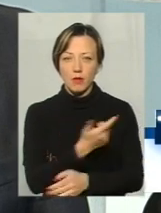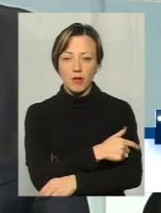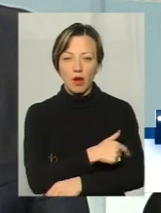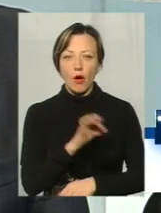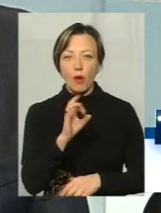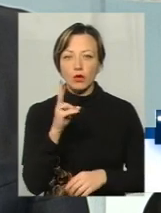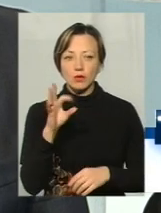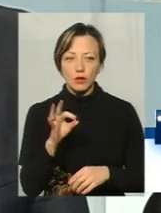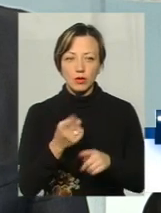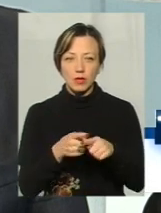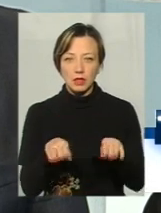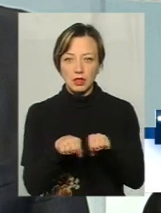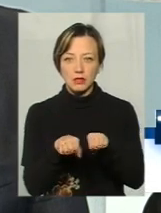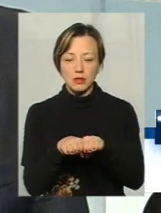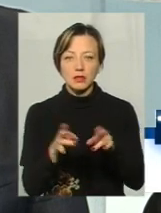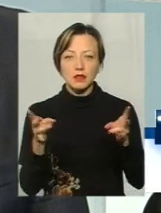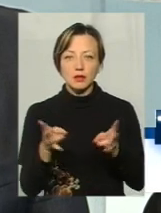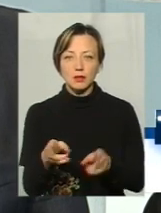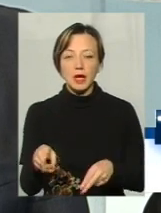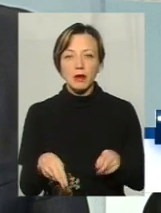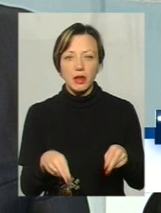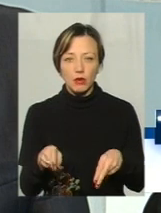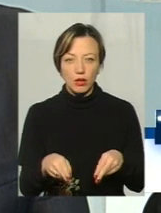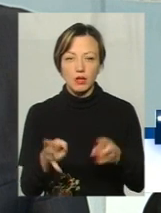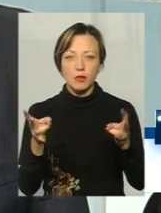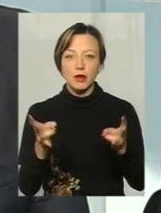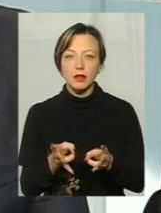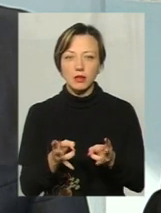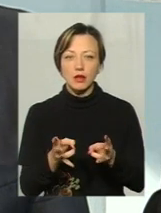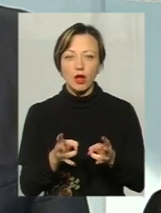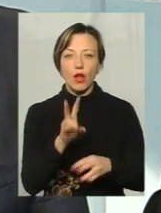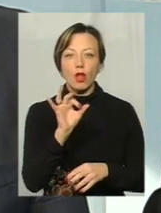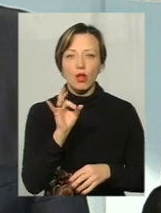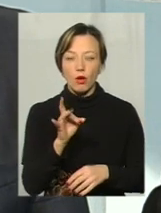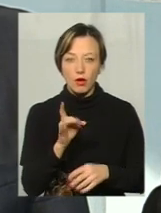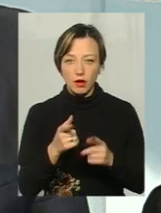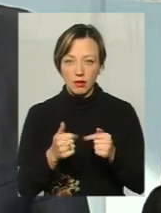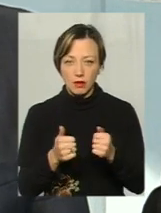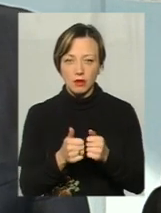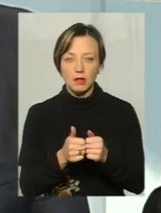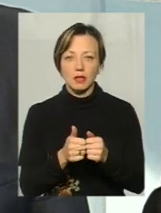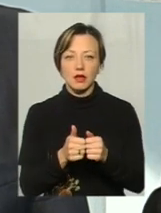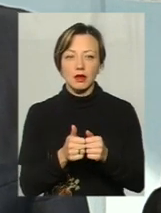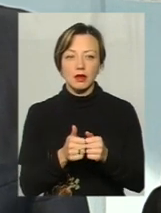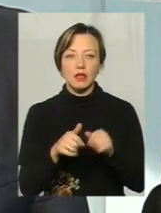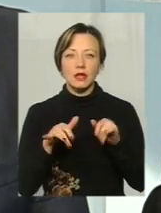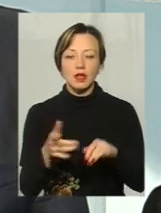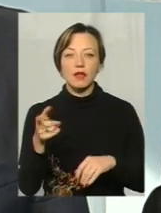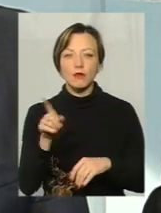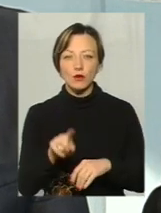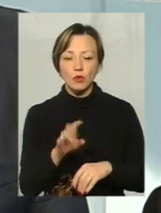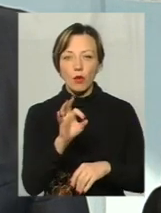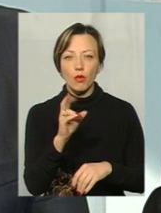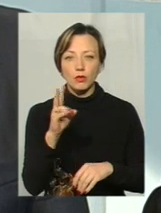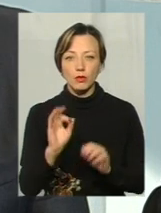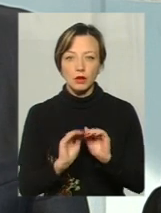онкология стоит на стыке. Необходима хирургия, необходимо лор-отделение. Дело в том, что